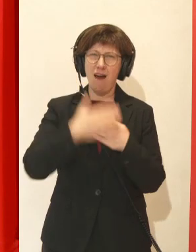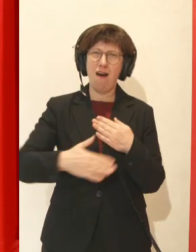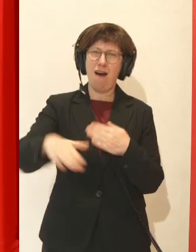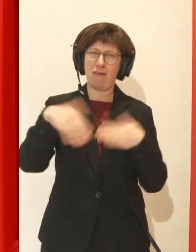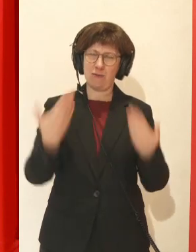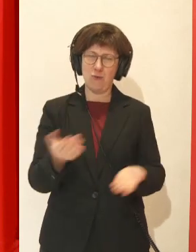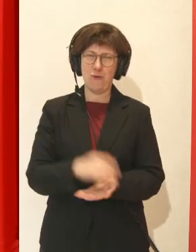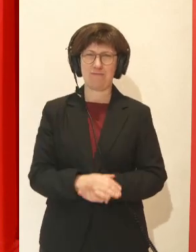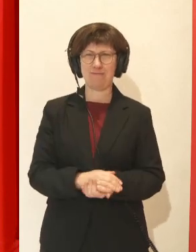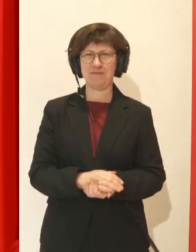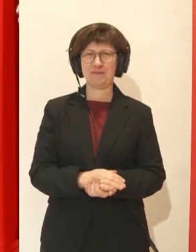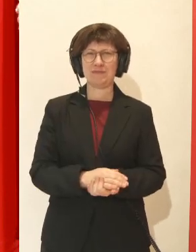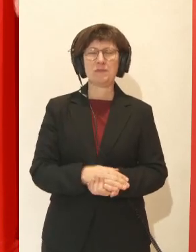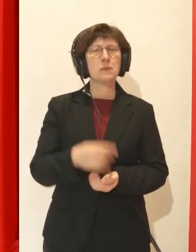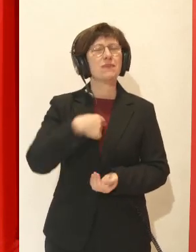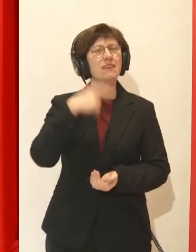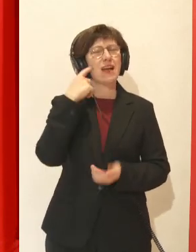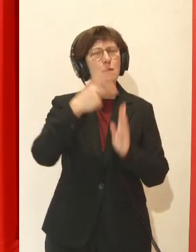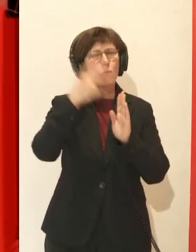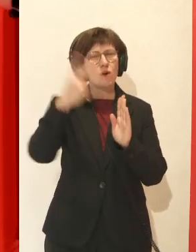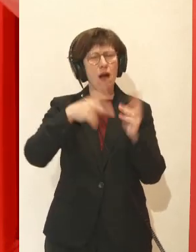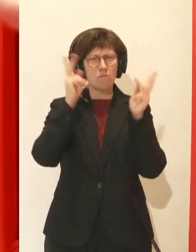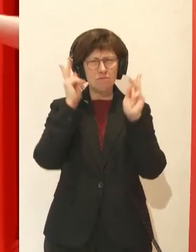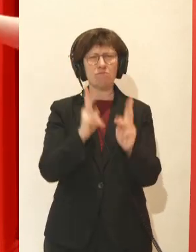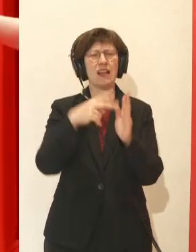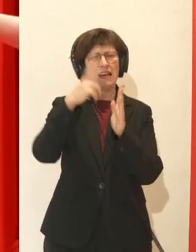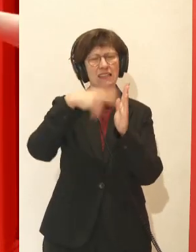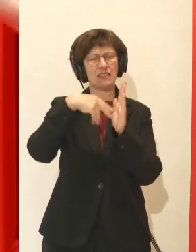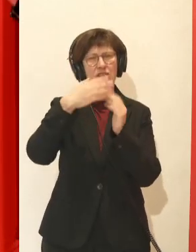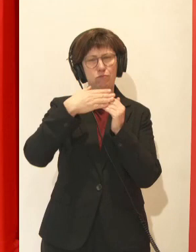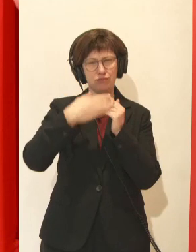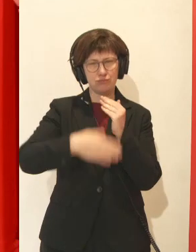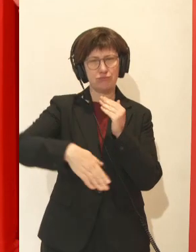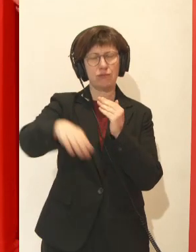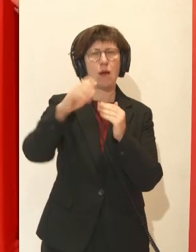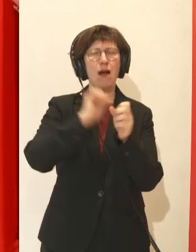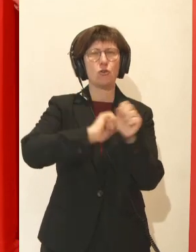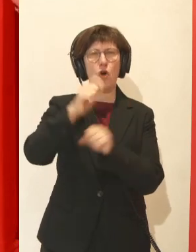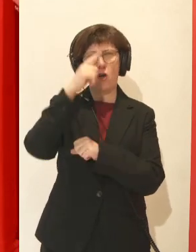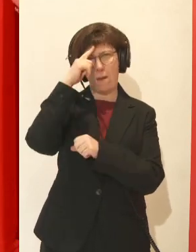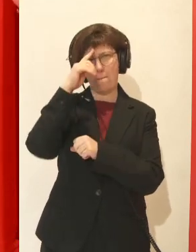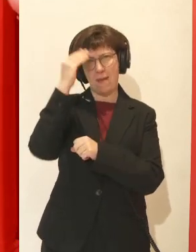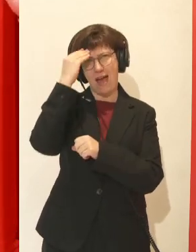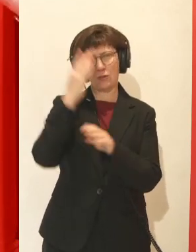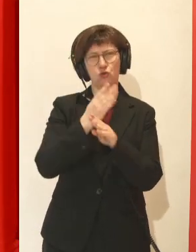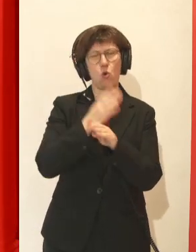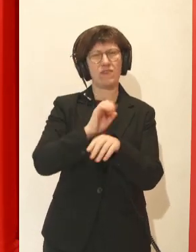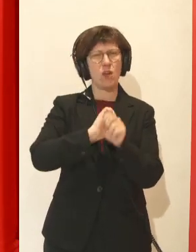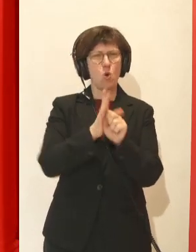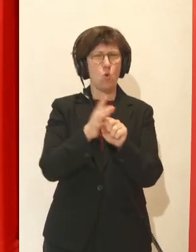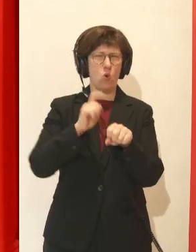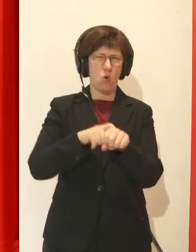wird. Ich finde auch, das Programm liest sich sehr langfristig und trotzdem merkt man auch die Prägung der Corona-Zeit.